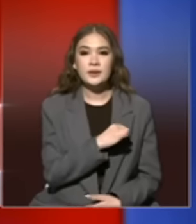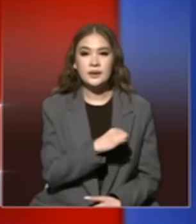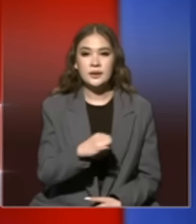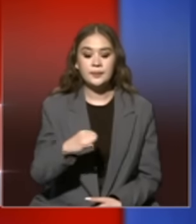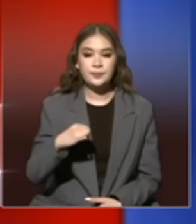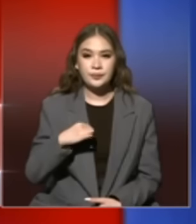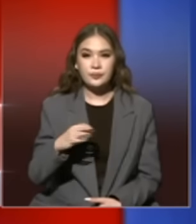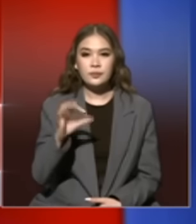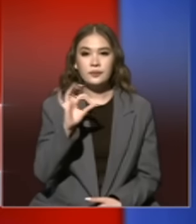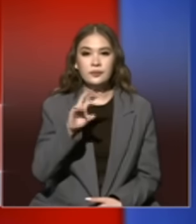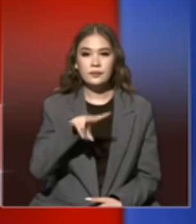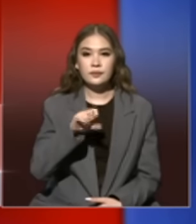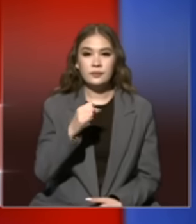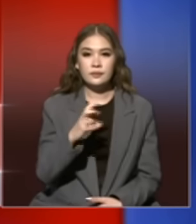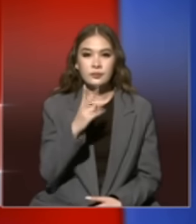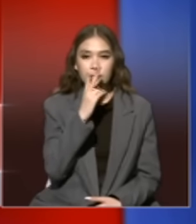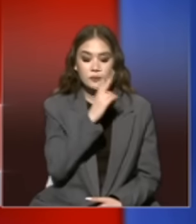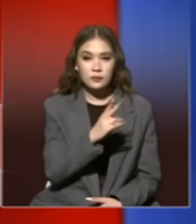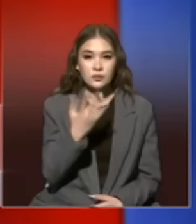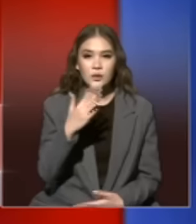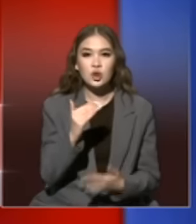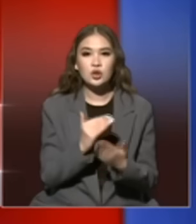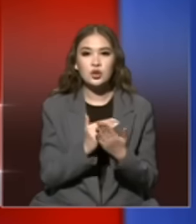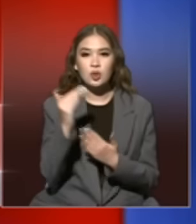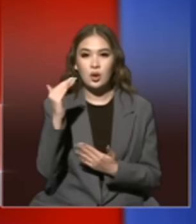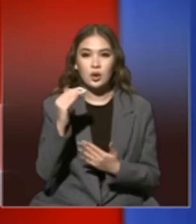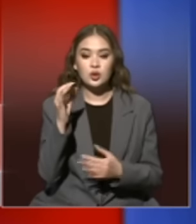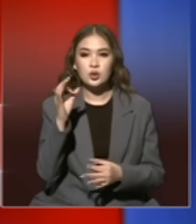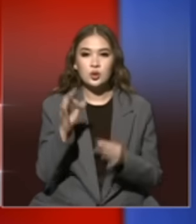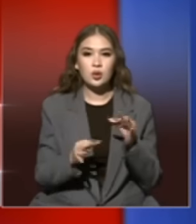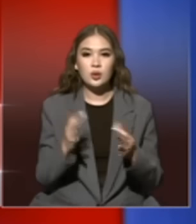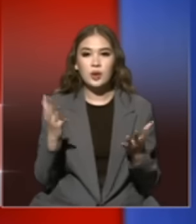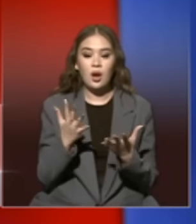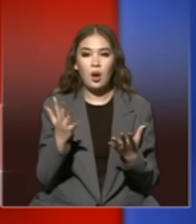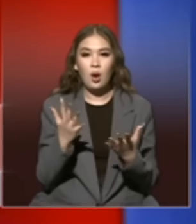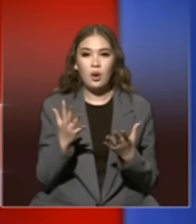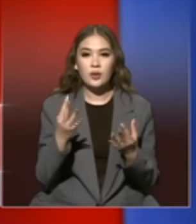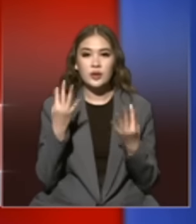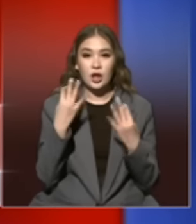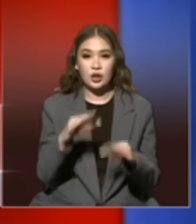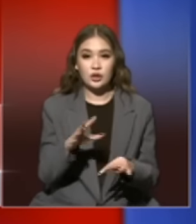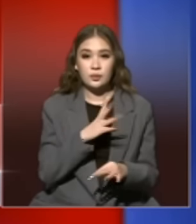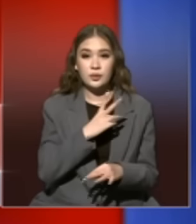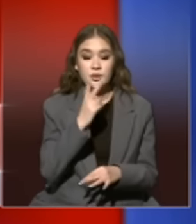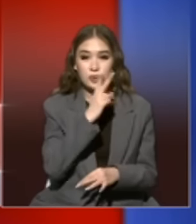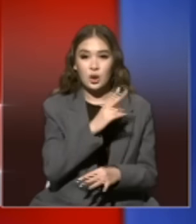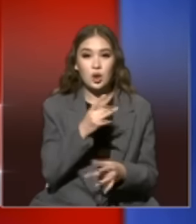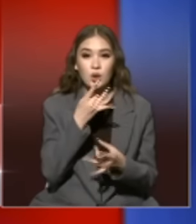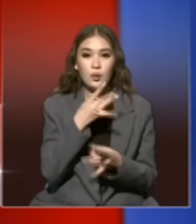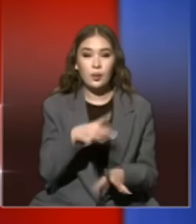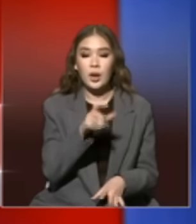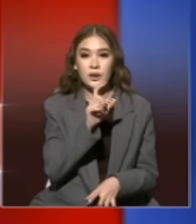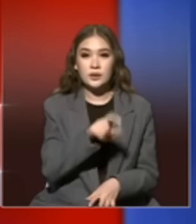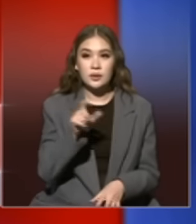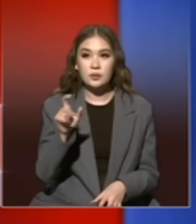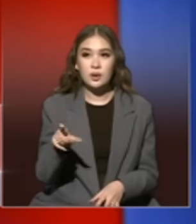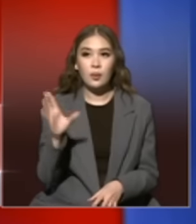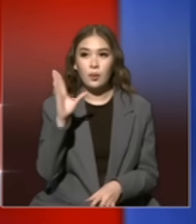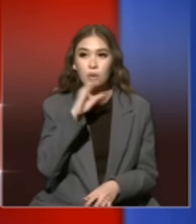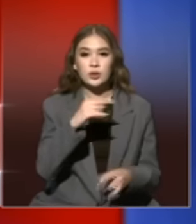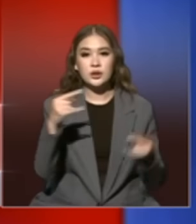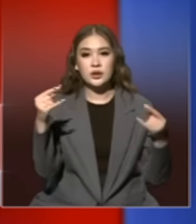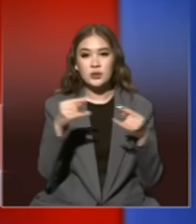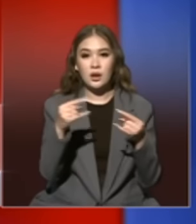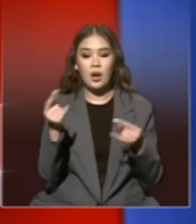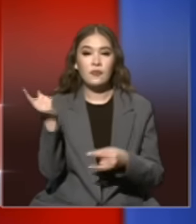қазір онлайн қатысқаннан кейін жоғары сот соны жағдай жасап қойды ғой, қарауға. Кез келген халық қазір сот үйімен отырып, телевизормен